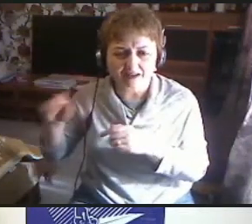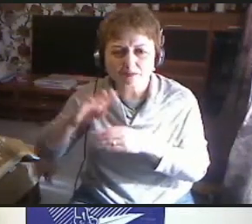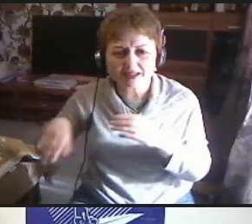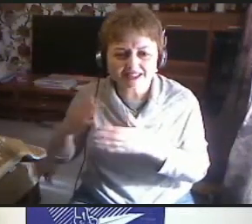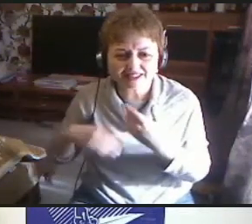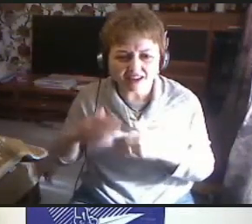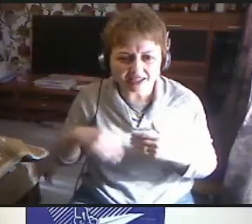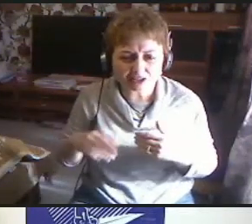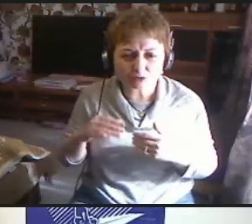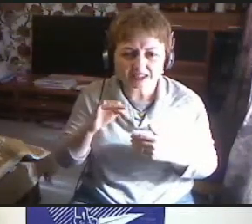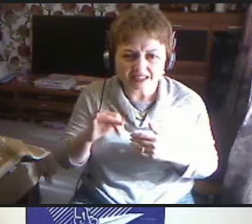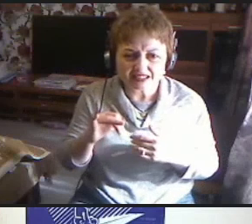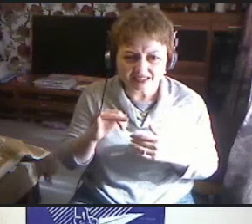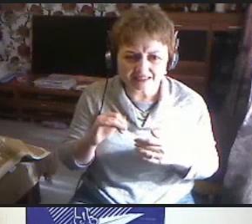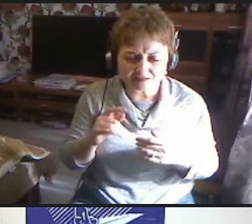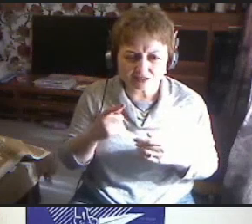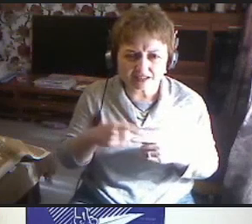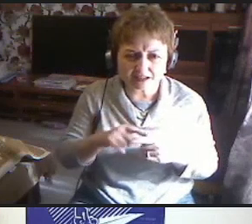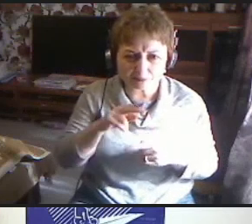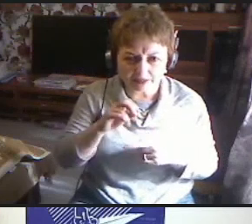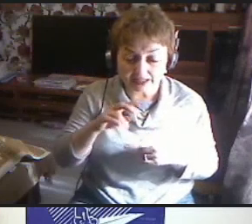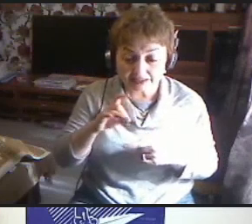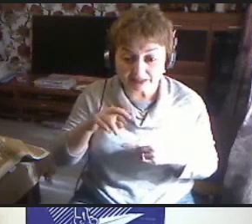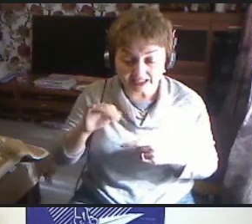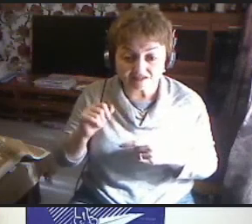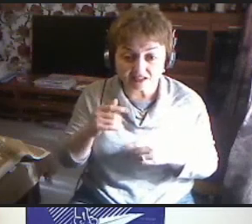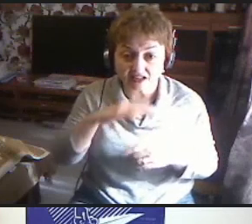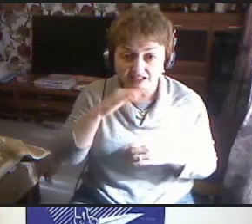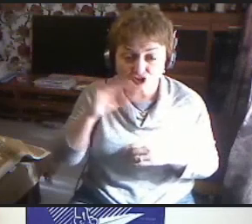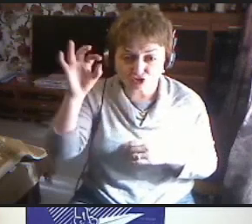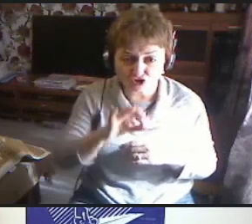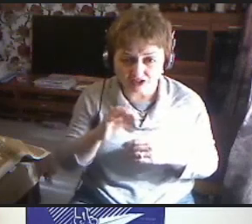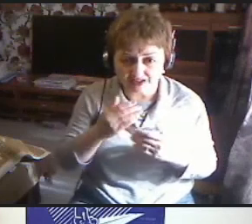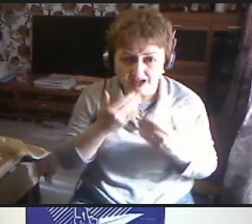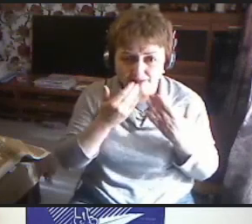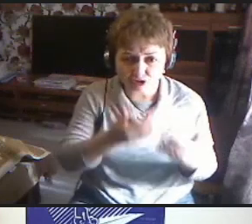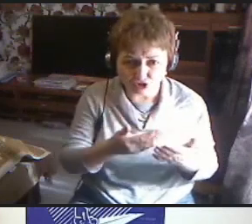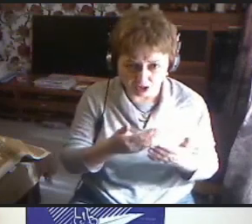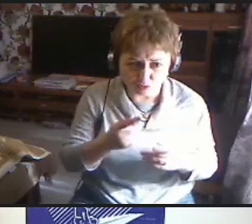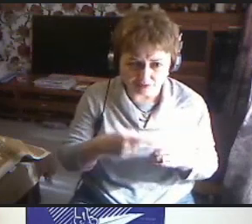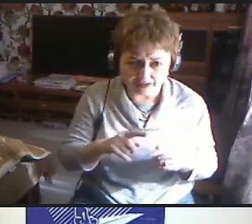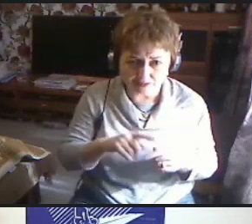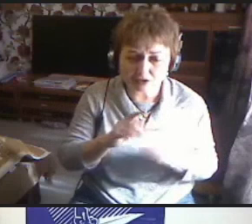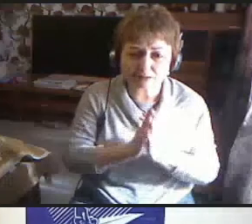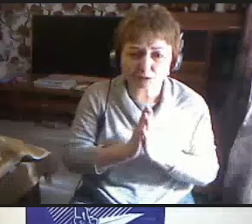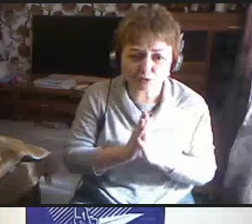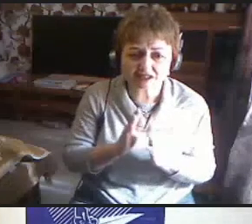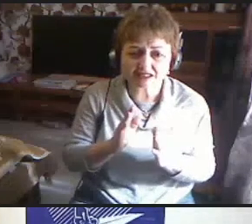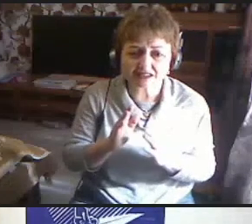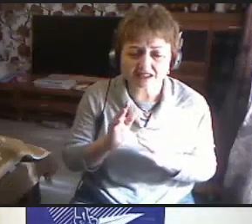И, ну, во всяком случае, перспективы в таких случаях достаточно часто обращаются и просят